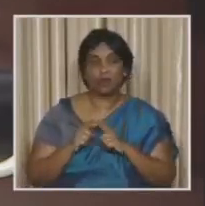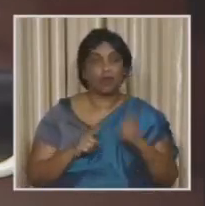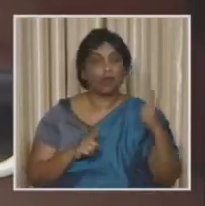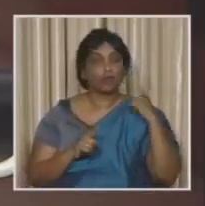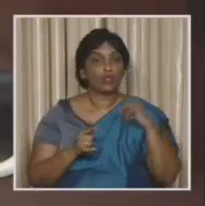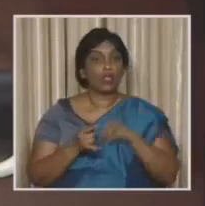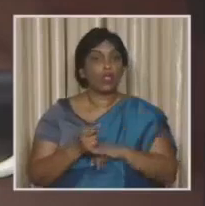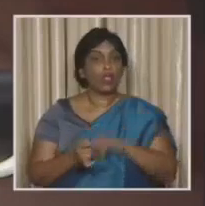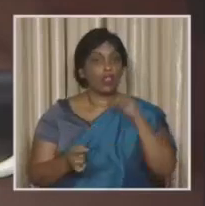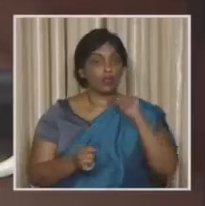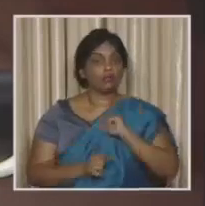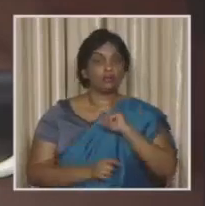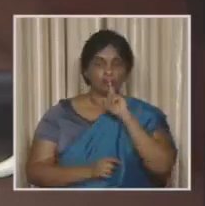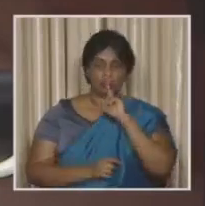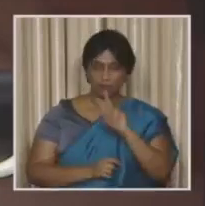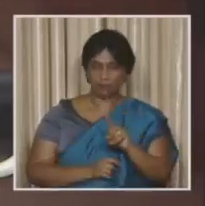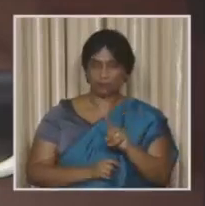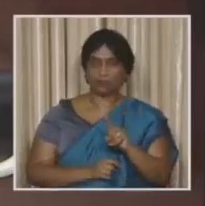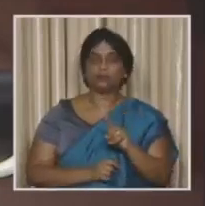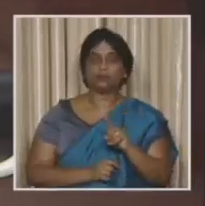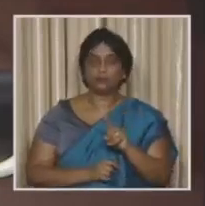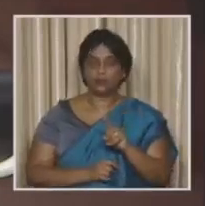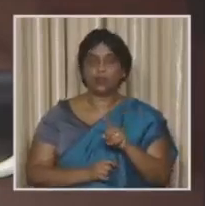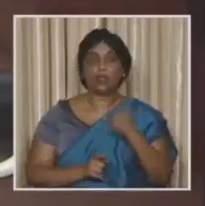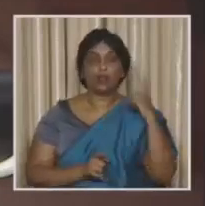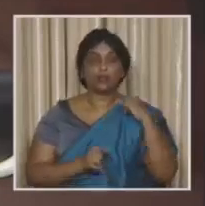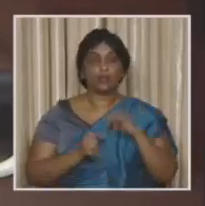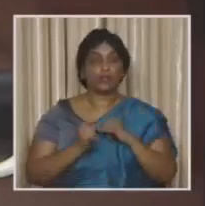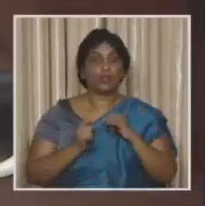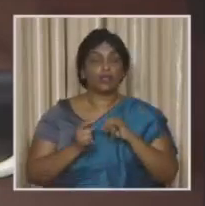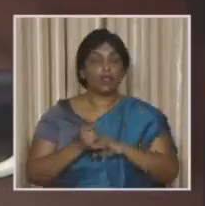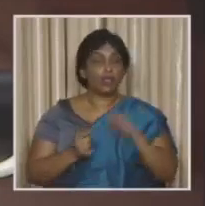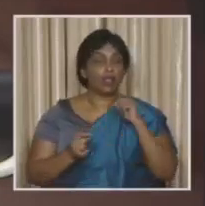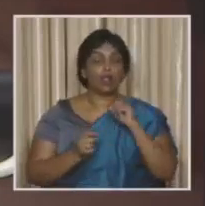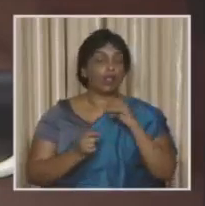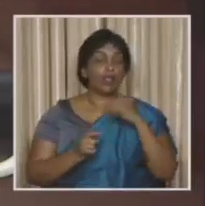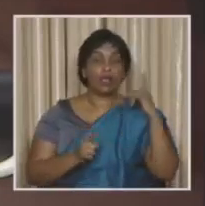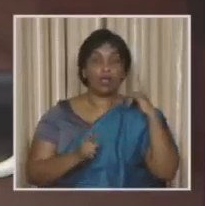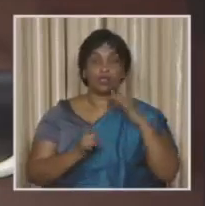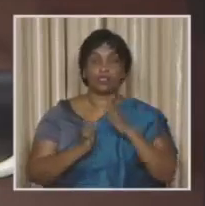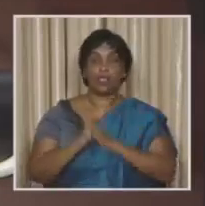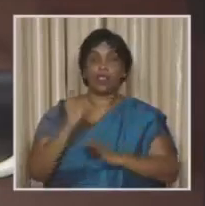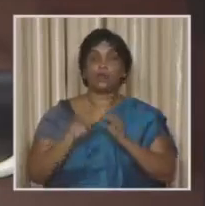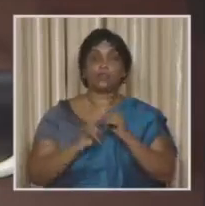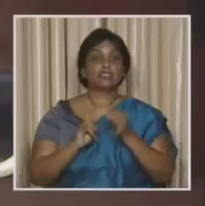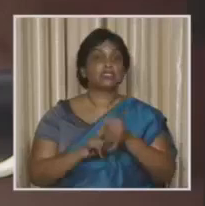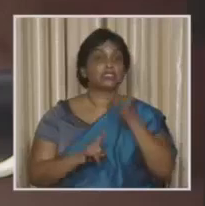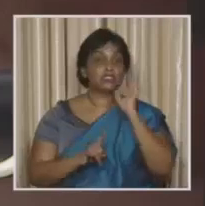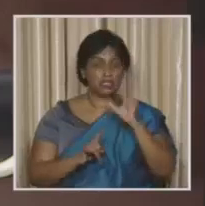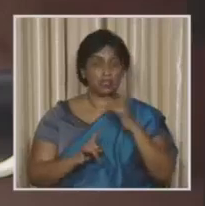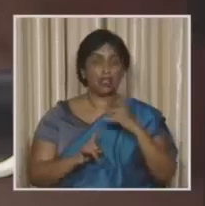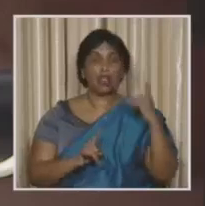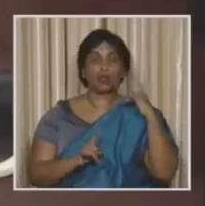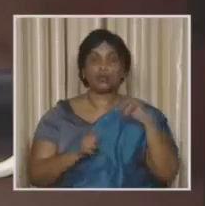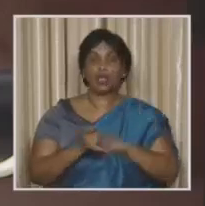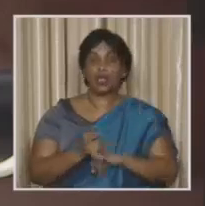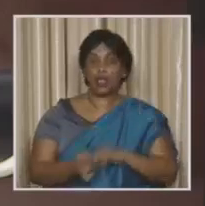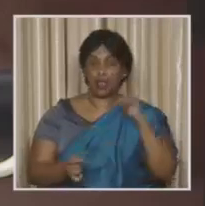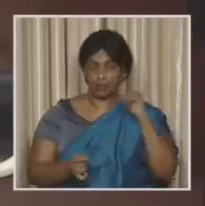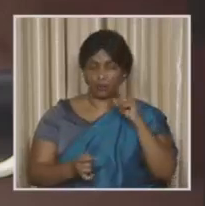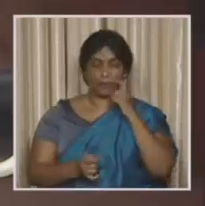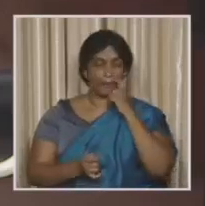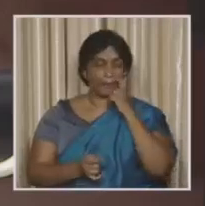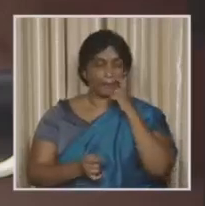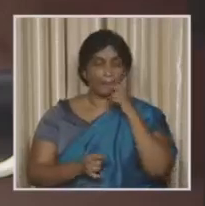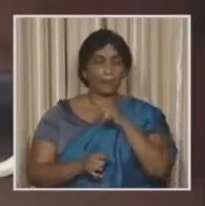ආරක්ෂක ලේකම්වරයා ප්‍රකාශ කරනවා. ආරක්ෂක ඇමති රනිල් වික්‍රමසිංහ ජනාධිපතිවරයා. ආරක්ෂක ලේකම්වරයා